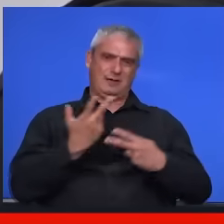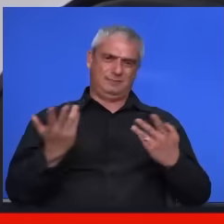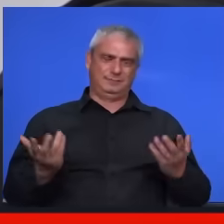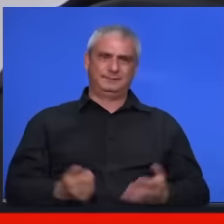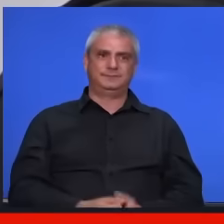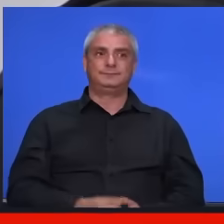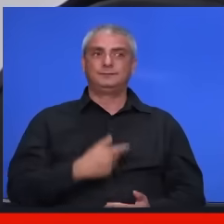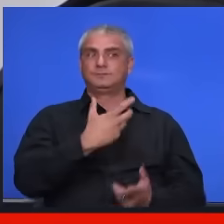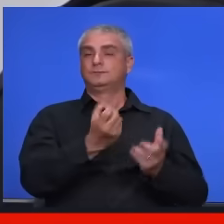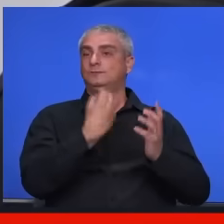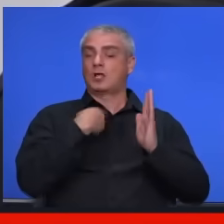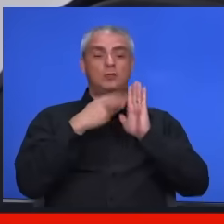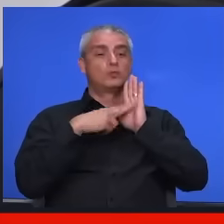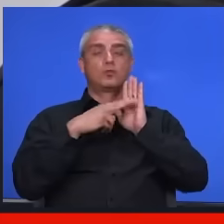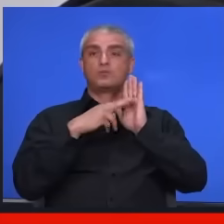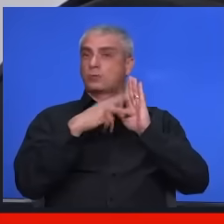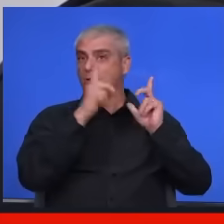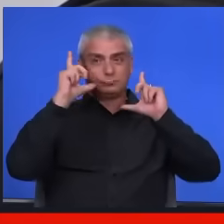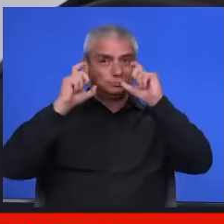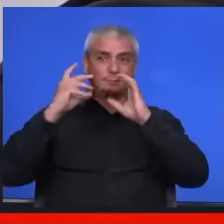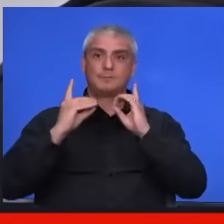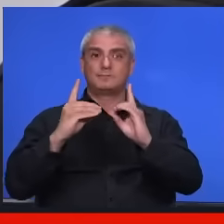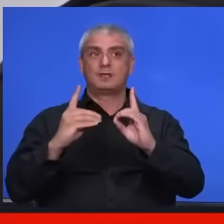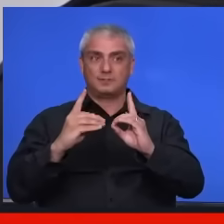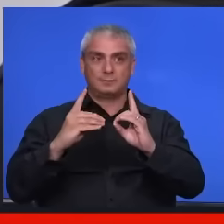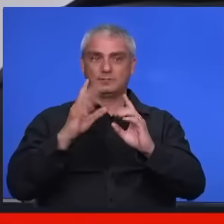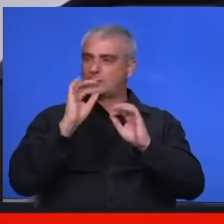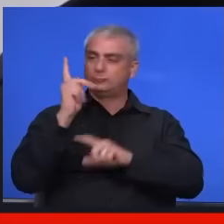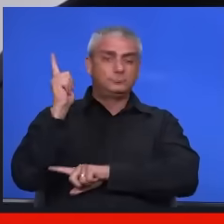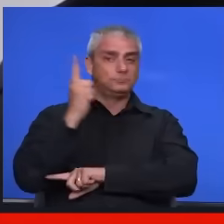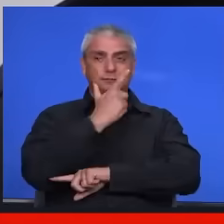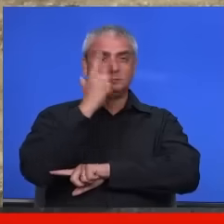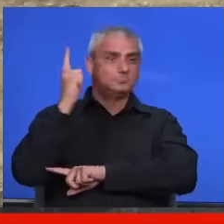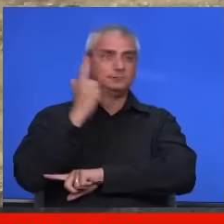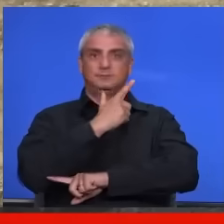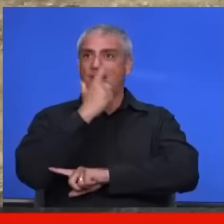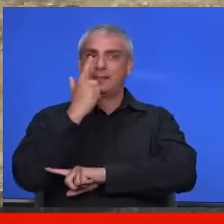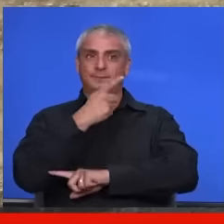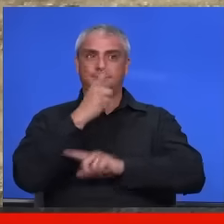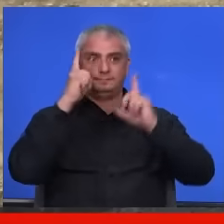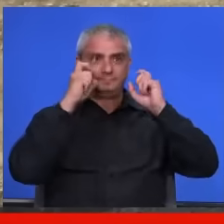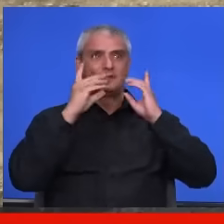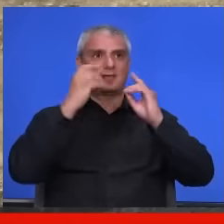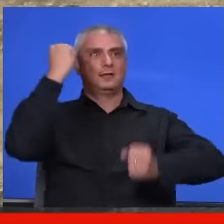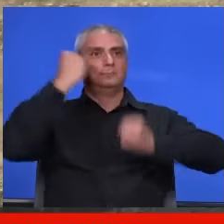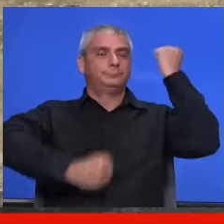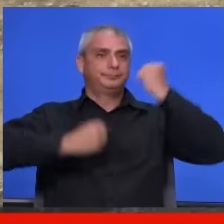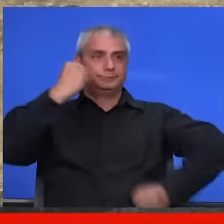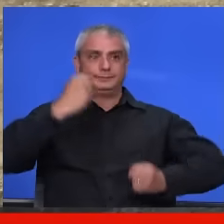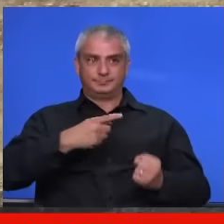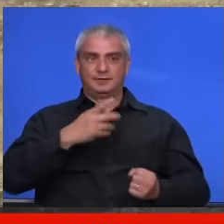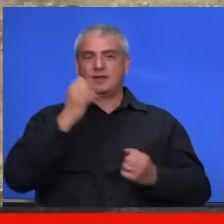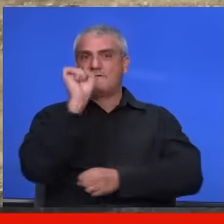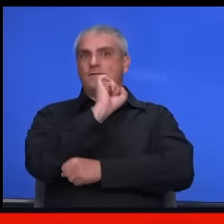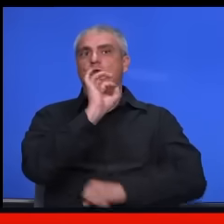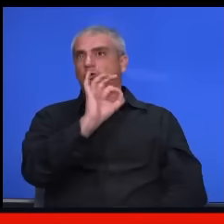הוא שלח לנו תמונות מהדרך, הוא ממש צילם לנו דרך מופגזת, ואת